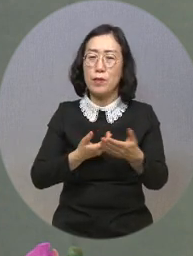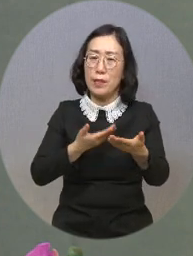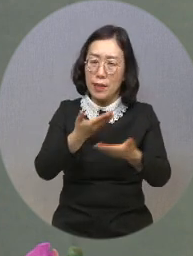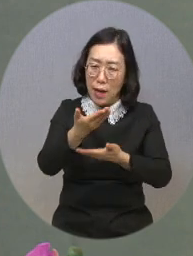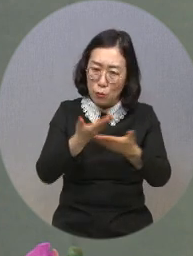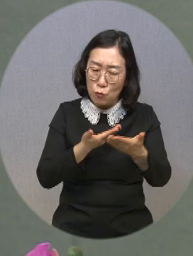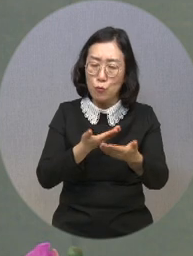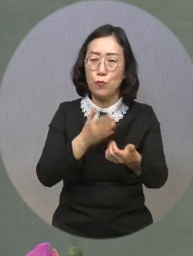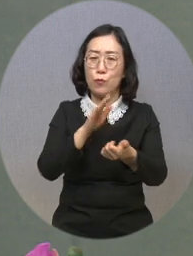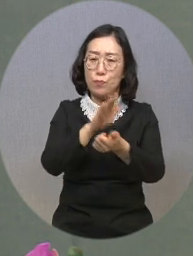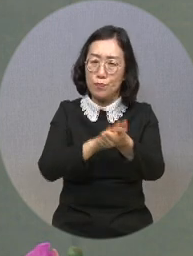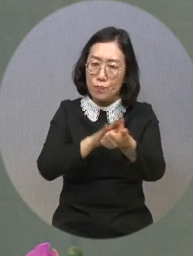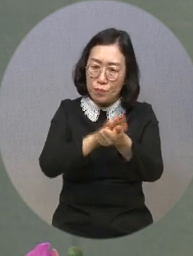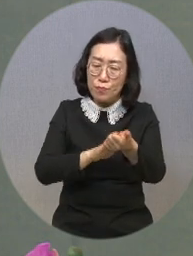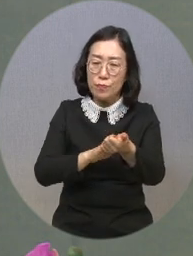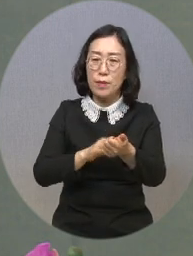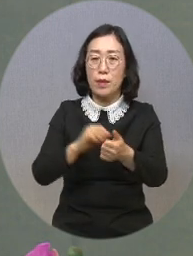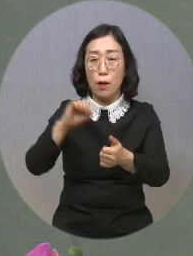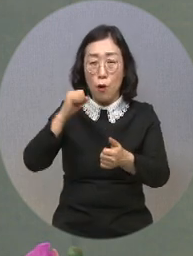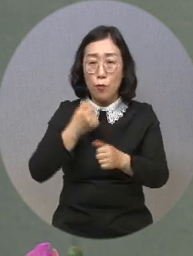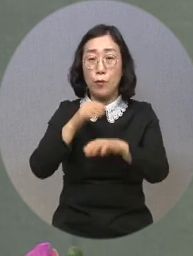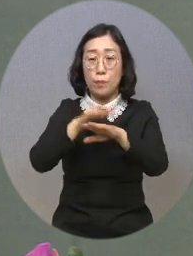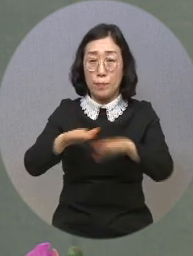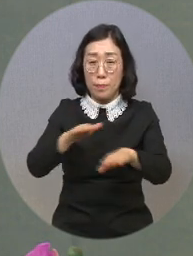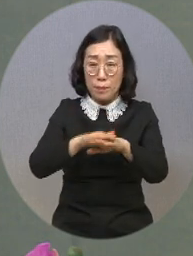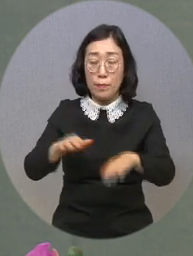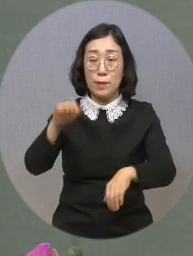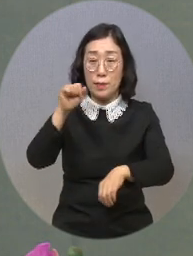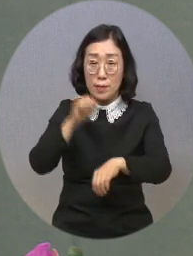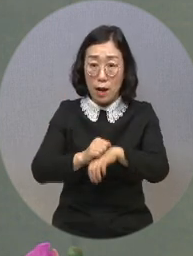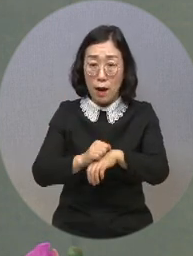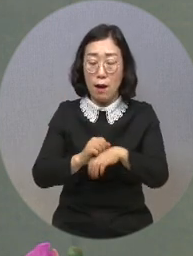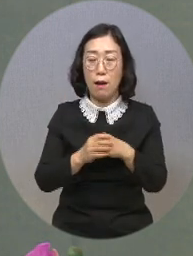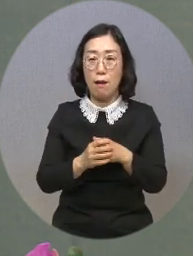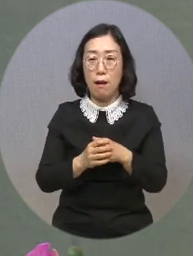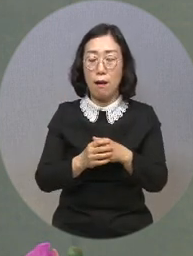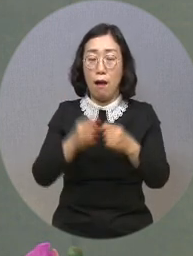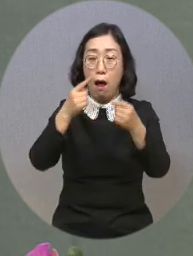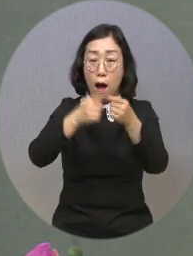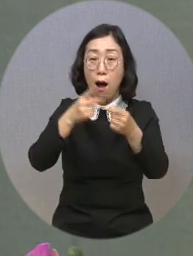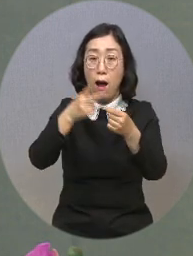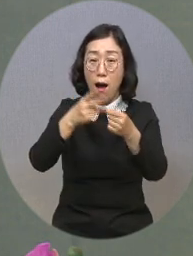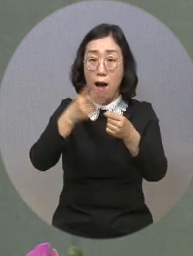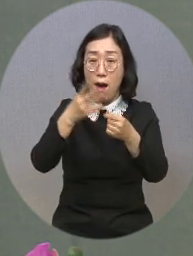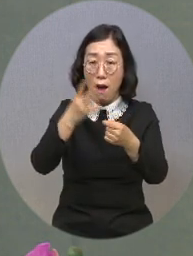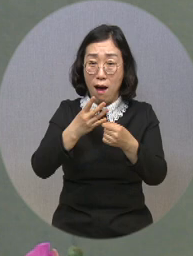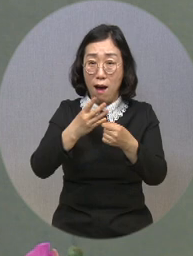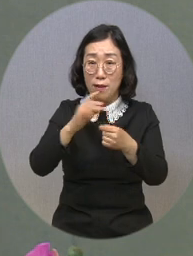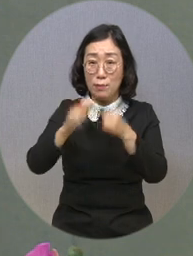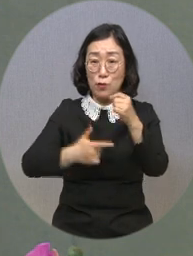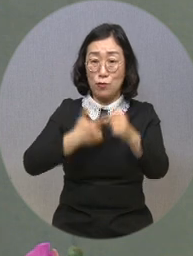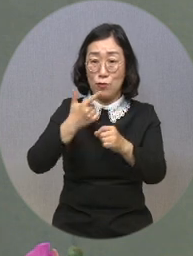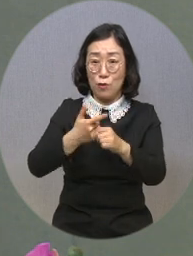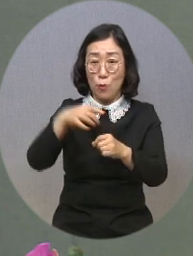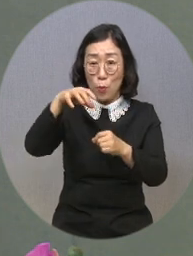가지 힘든 일을 해결을 해 주셨으면은 16년 동안이나 한 고울에서